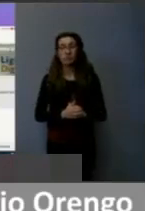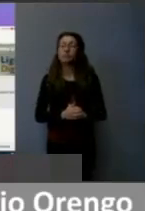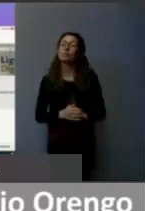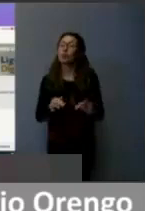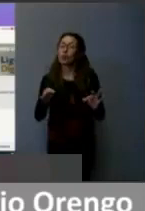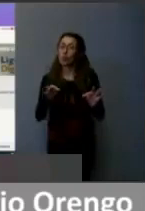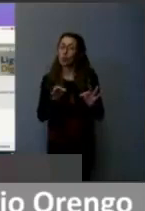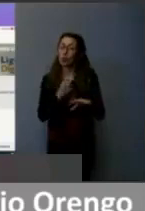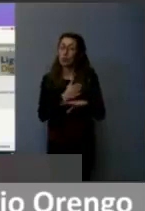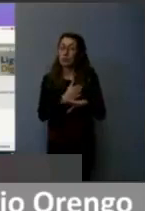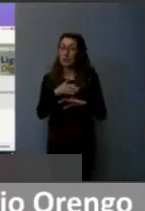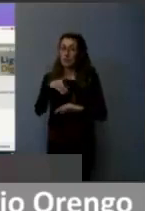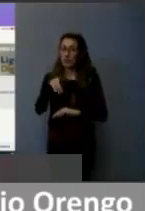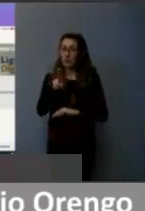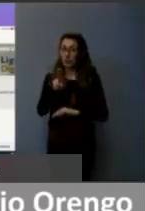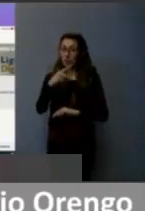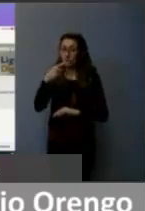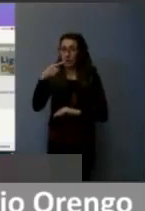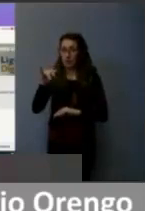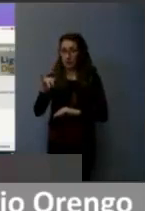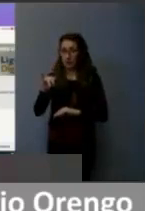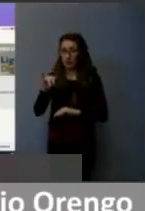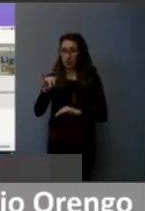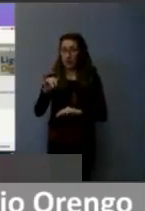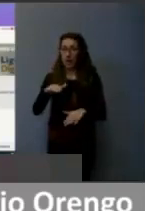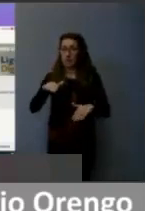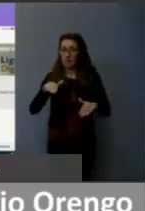Consigliere Putti. Astenuto.